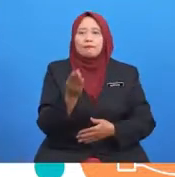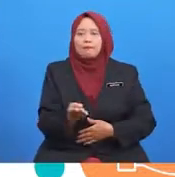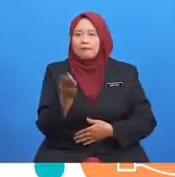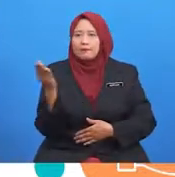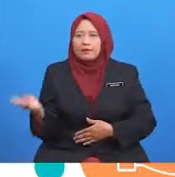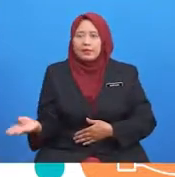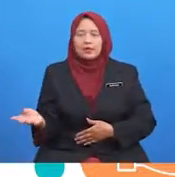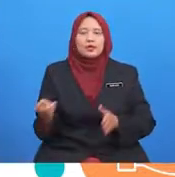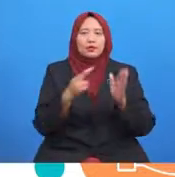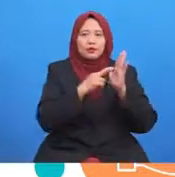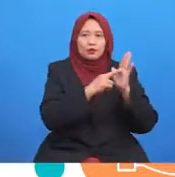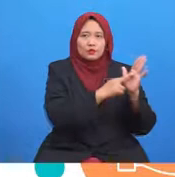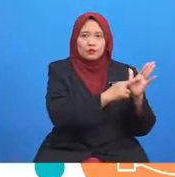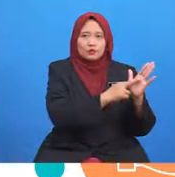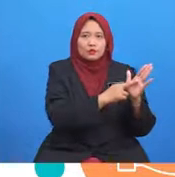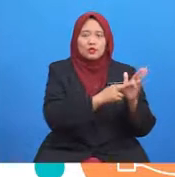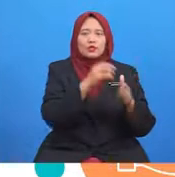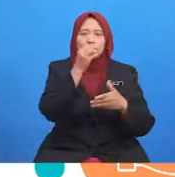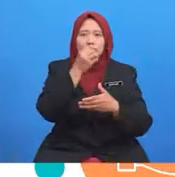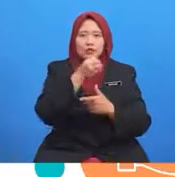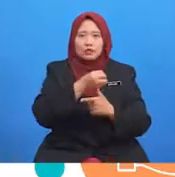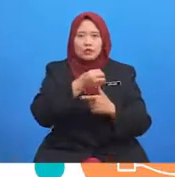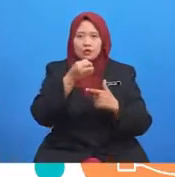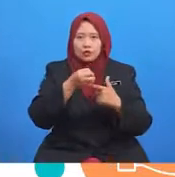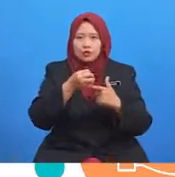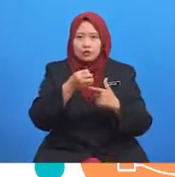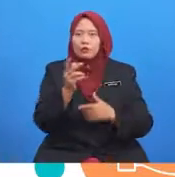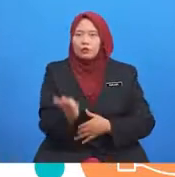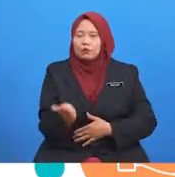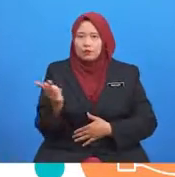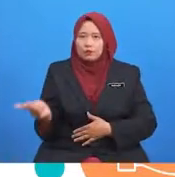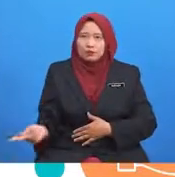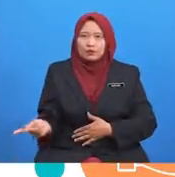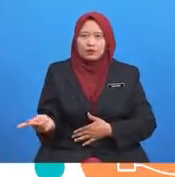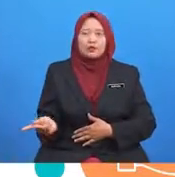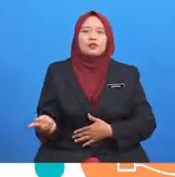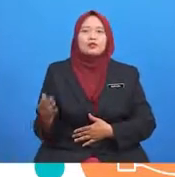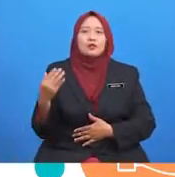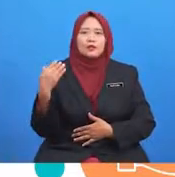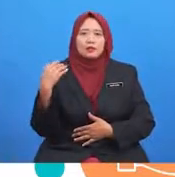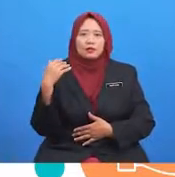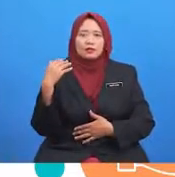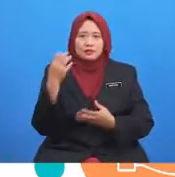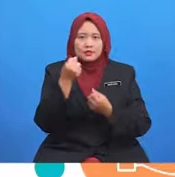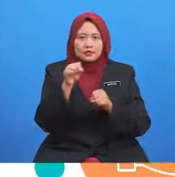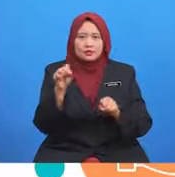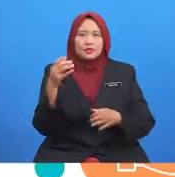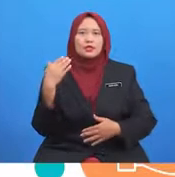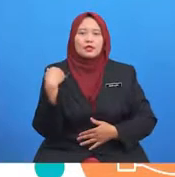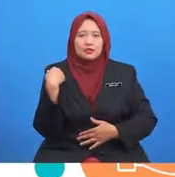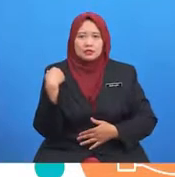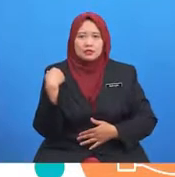bahan rujukan atau produk sedia ada sebagai bahan kajian produk